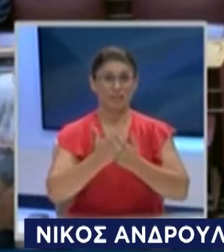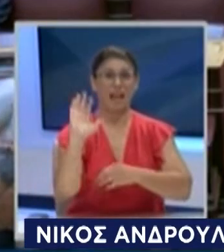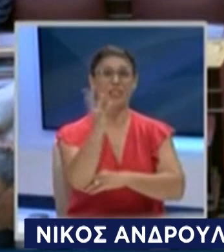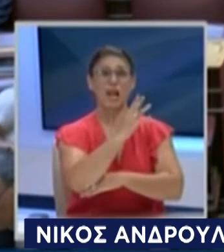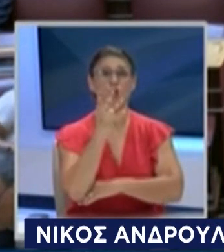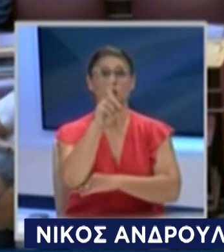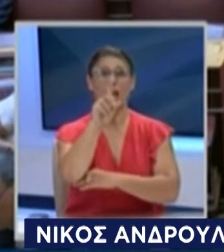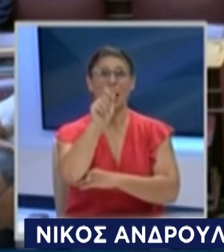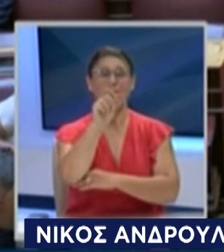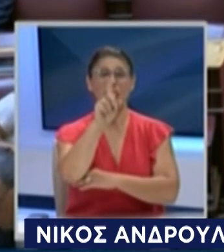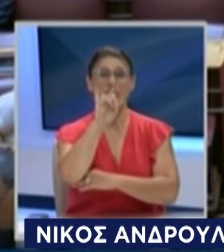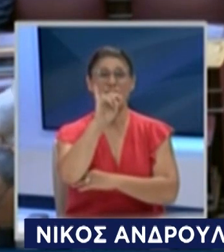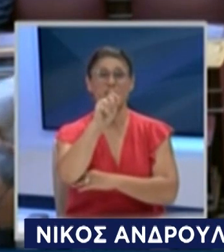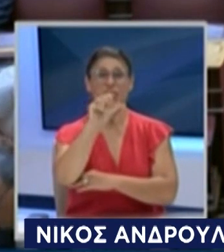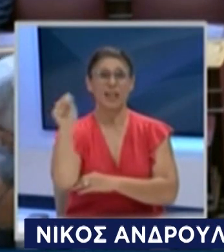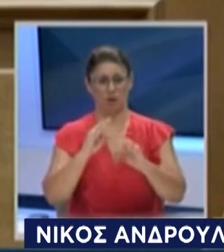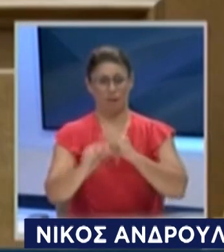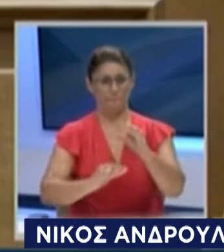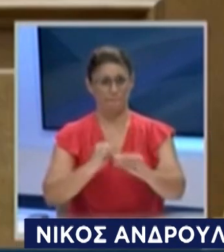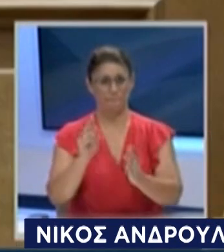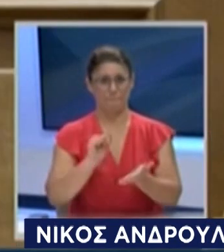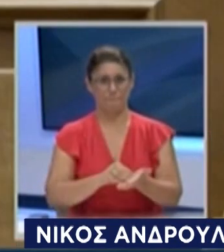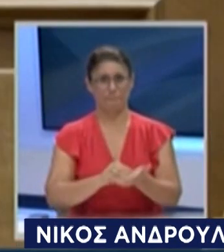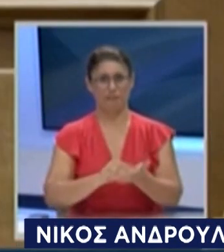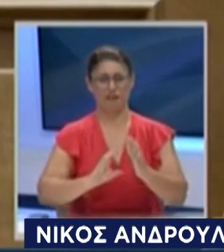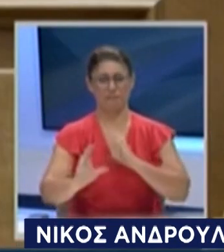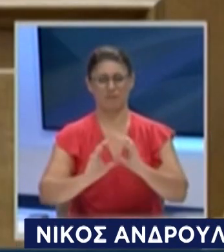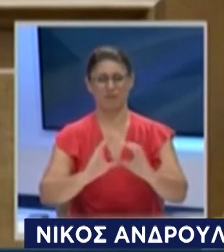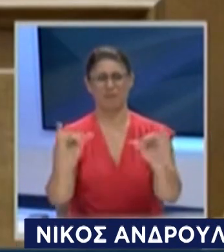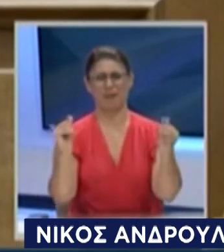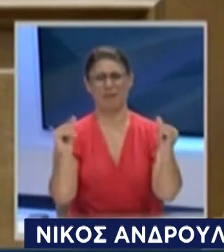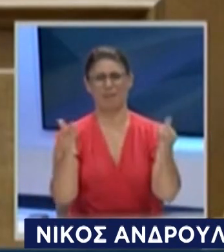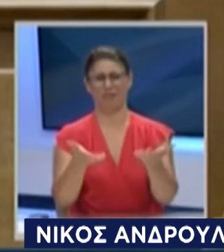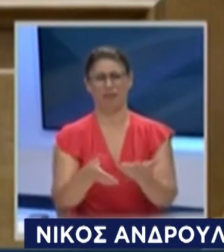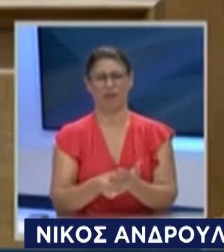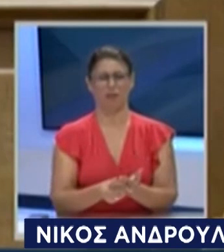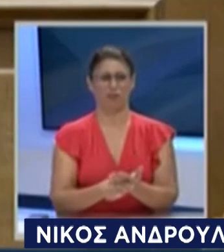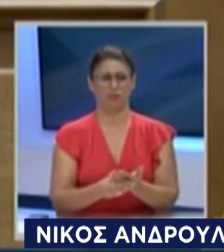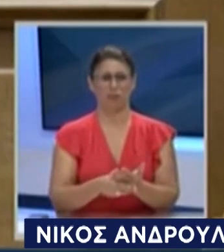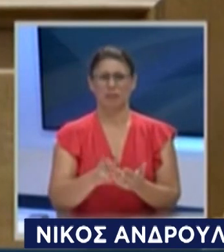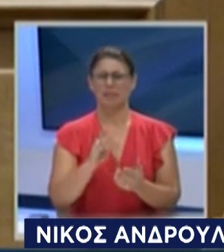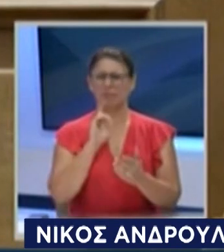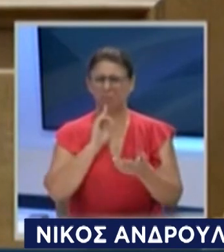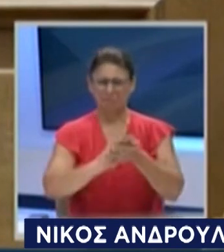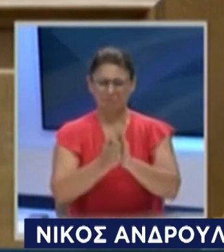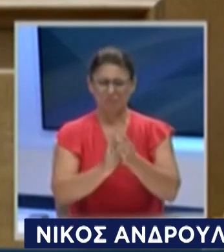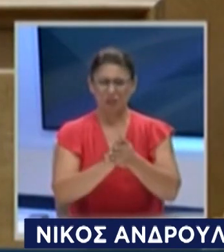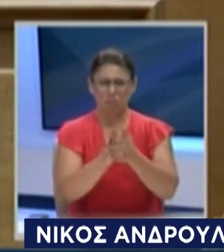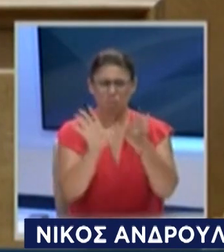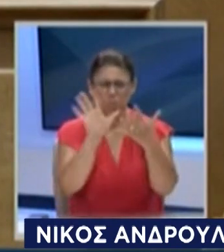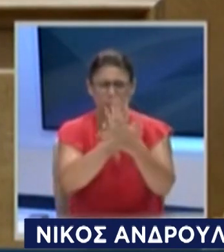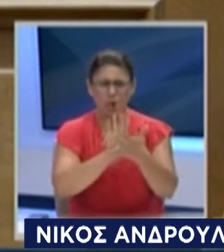λαού. Επενδύεται πάλι σε επικοινωνιακά παιχνίδια, συνωμοσιολογίες,